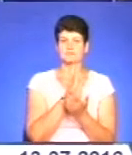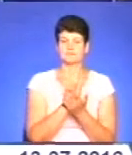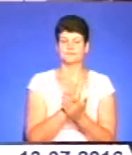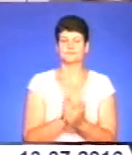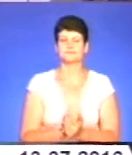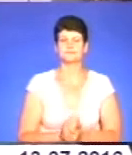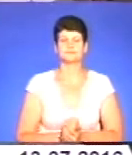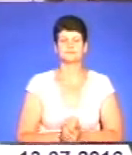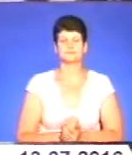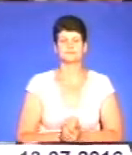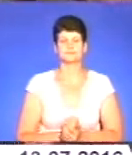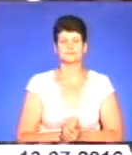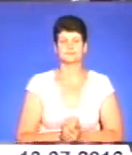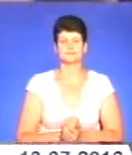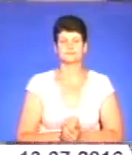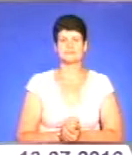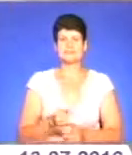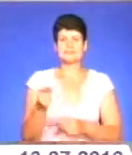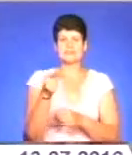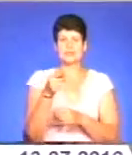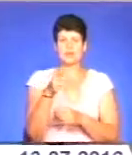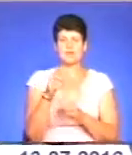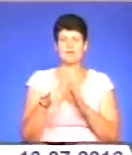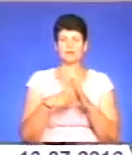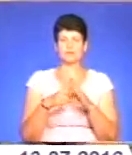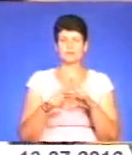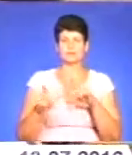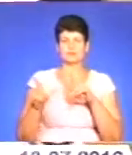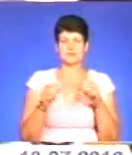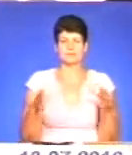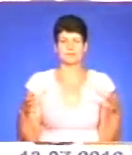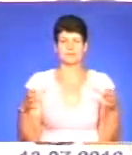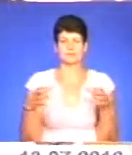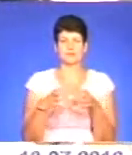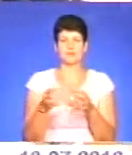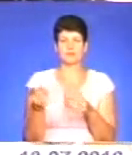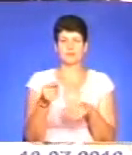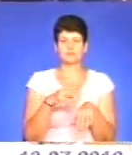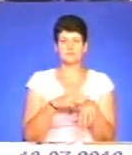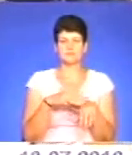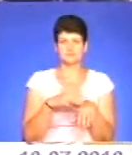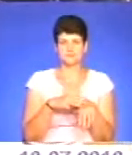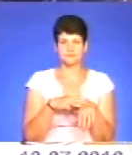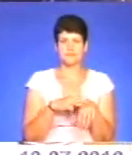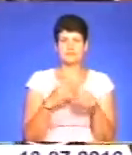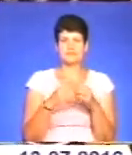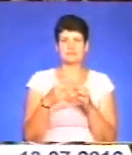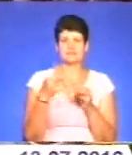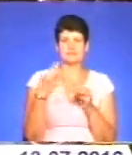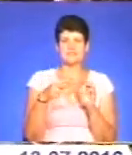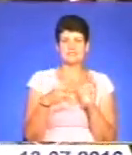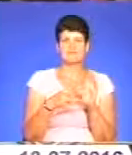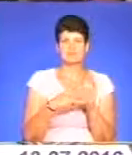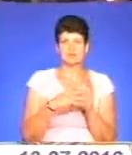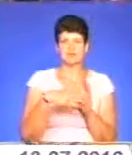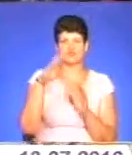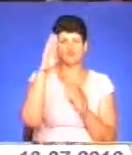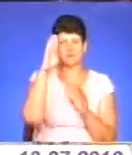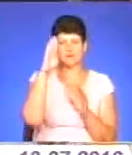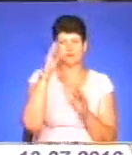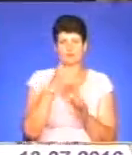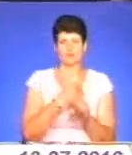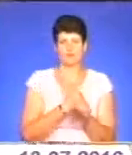далі. З Тернополя на Донбас вирушив зведений загін тернопільських правоохоронців. Серед 28 чоловіків